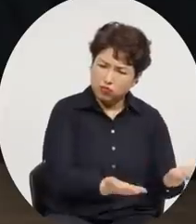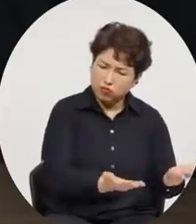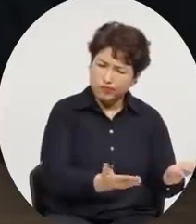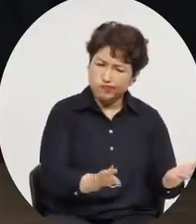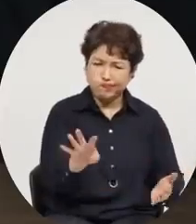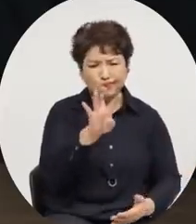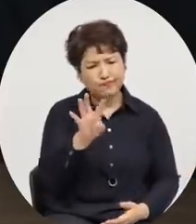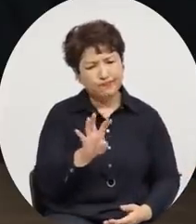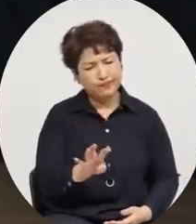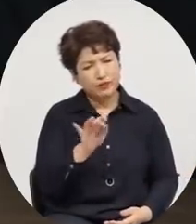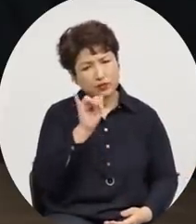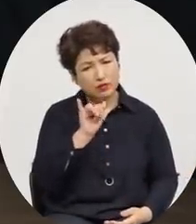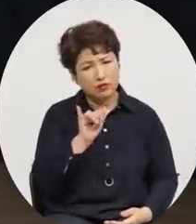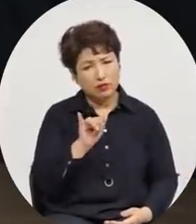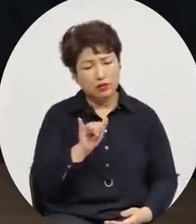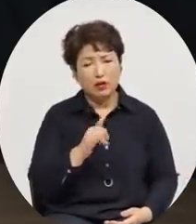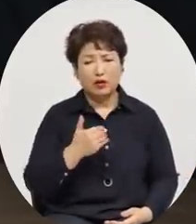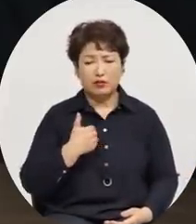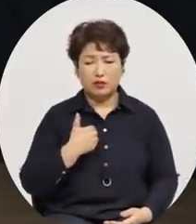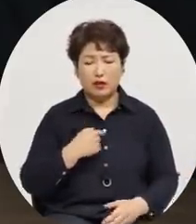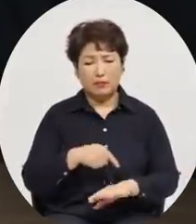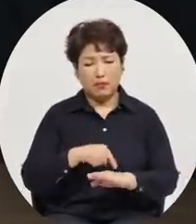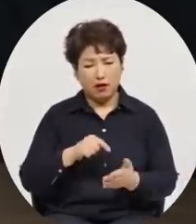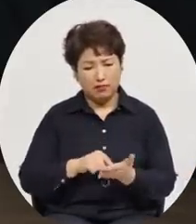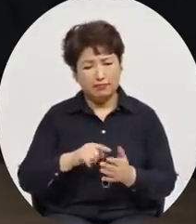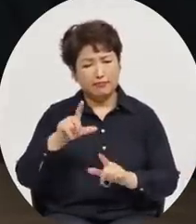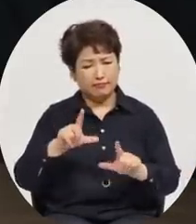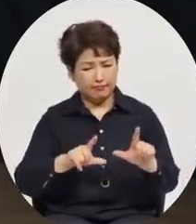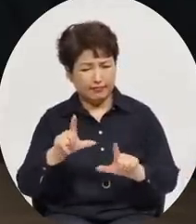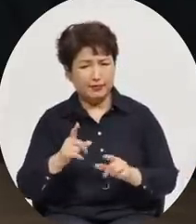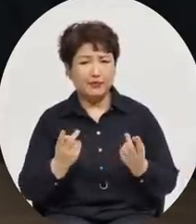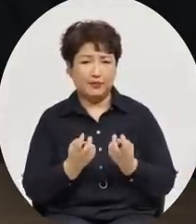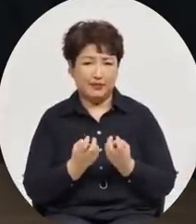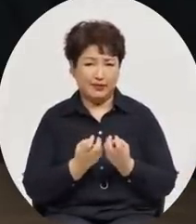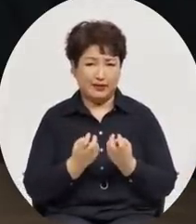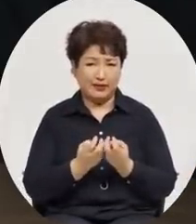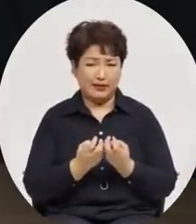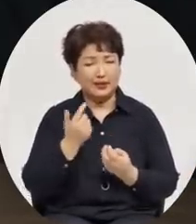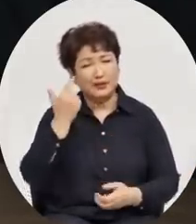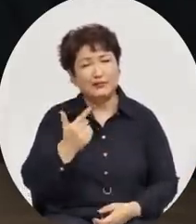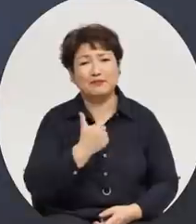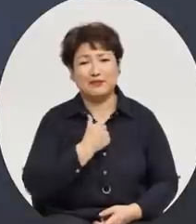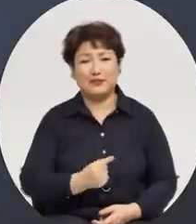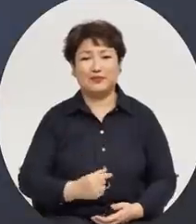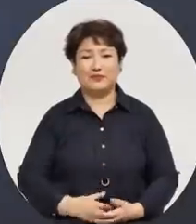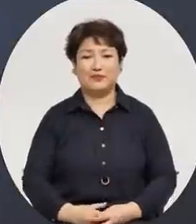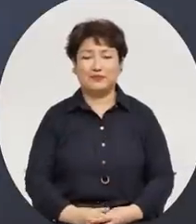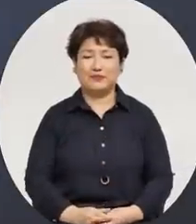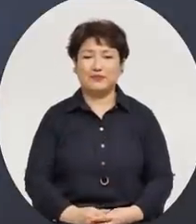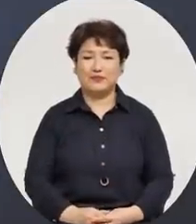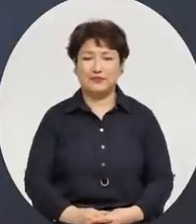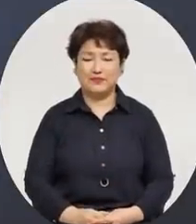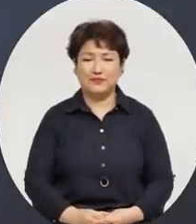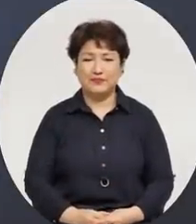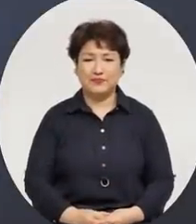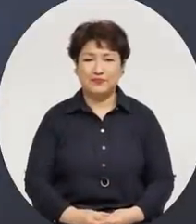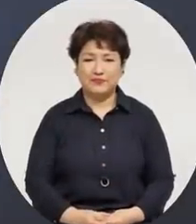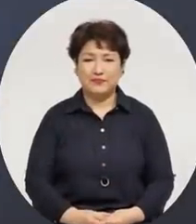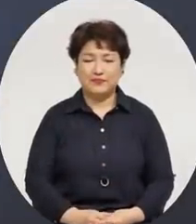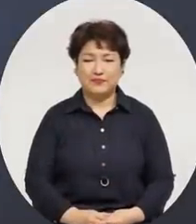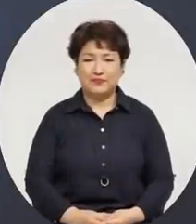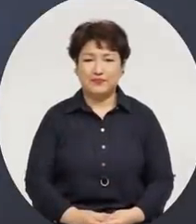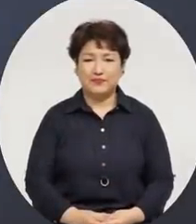듭니다. 제가 어떤 마음으로 남자친구와 함께 해야 되는지 여쭙고 싶습니다. 감사합니다. 네.